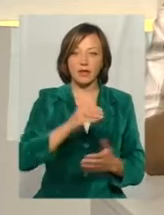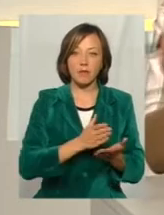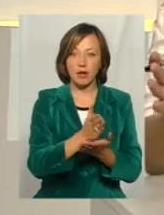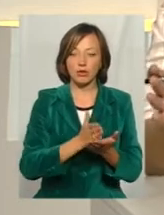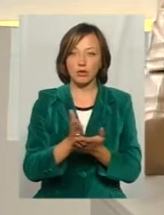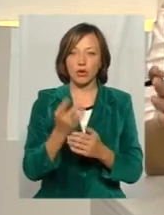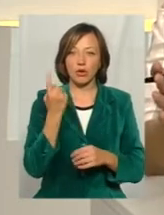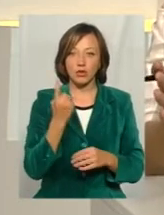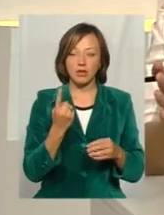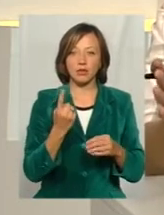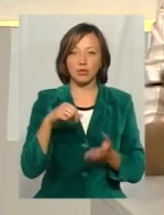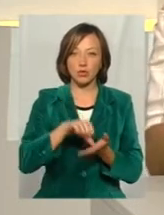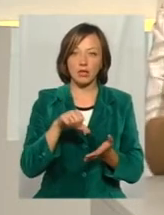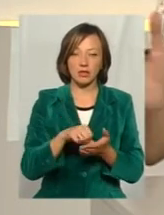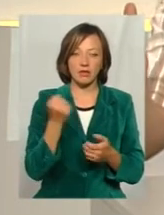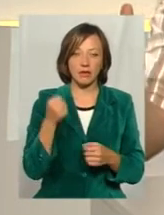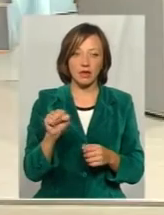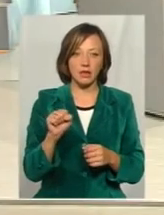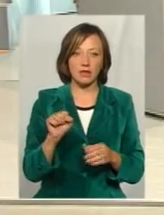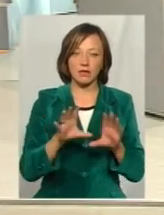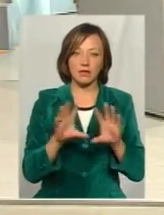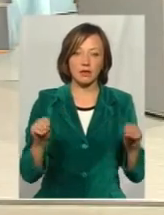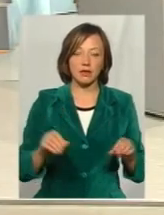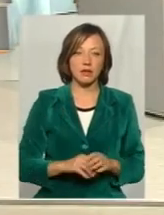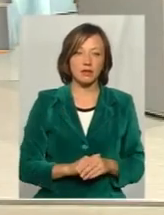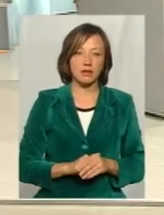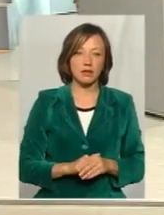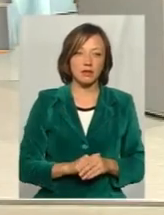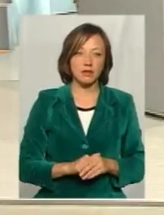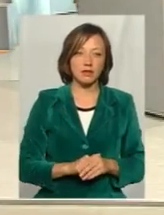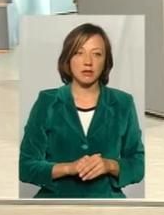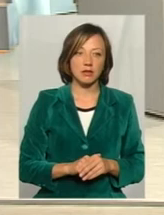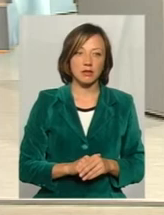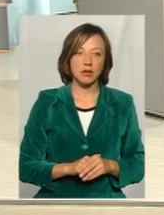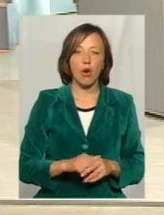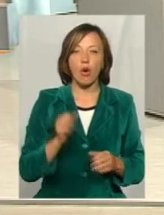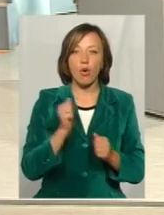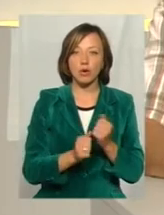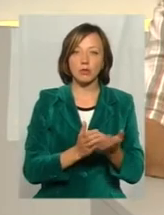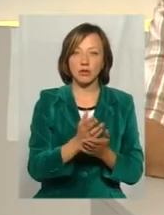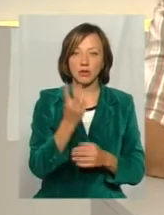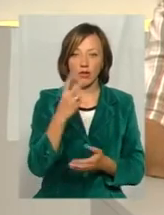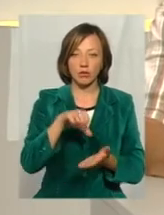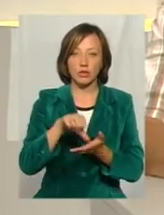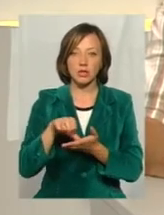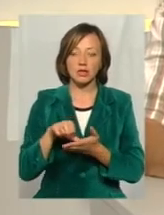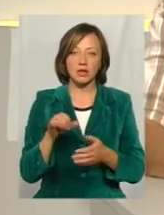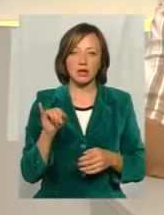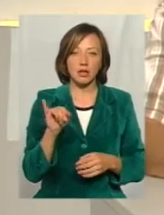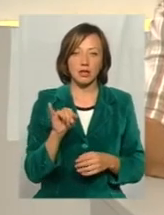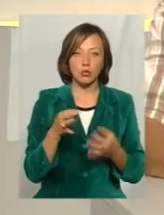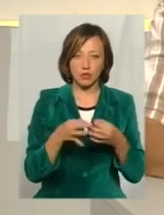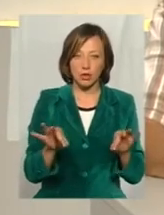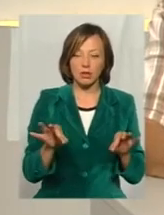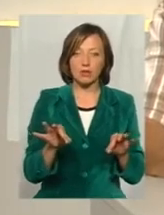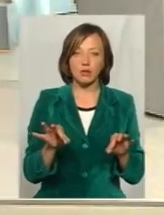один і той самий учасник. І він тоді, чи має бути на кожен маршрут два учасника мінімум, чи